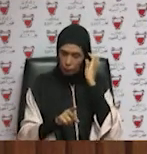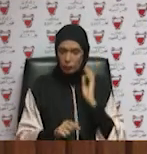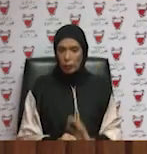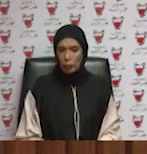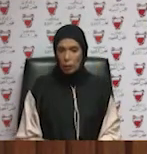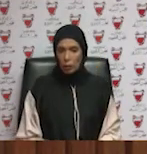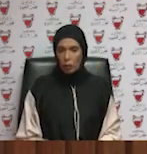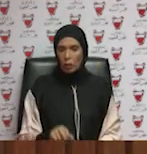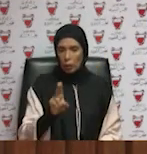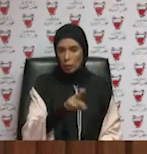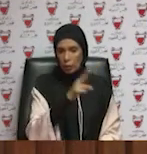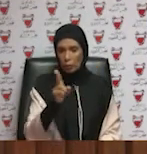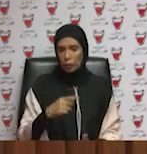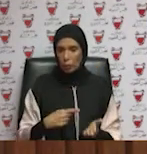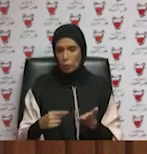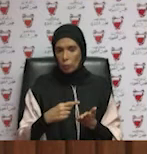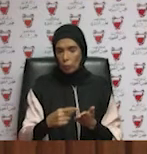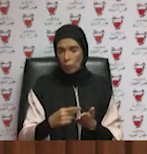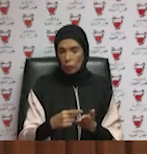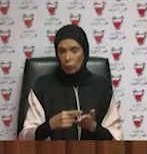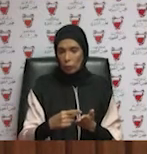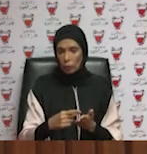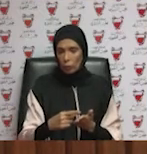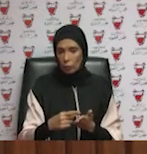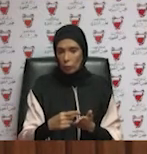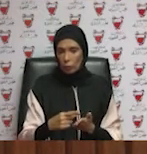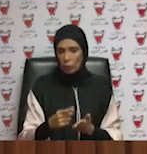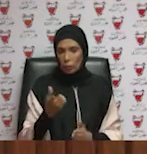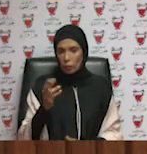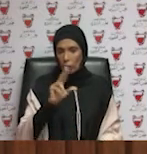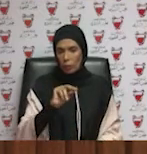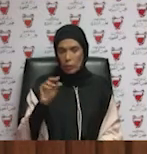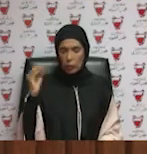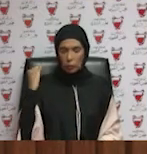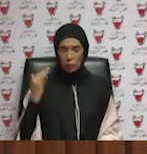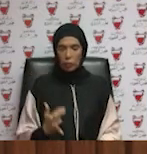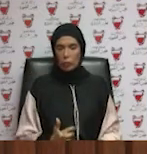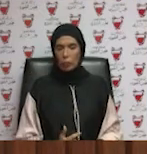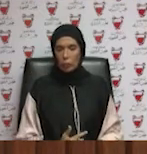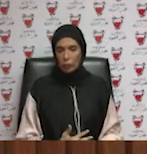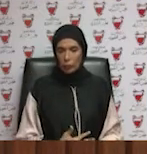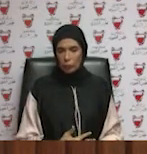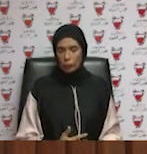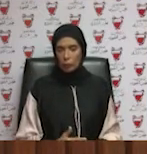لنا تغيير التوصية أو التمسك بالتوصية كما ذهبت؟ سعادة المستشار.